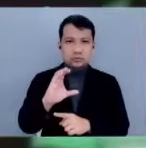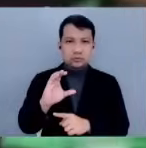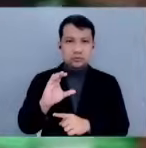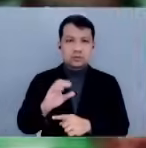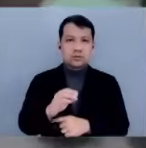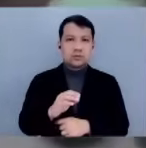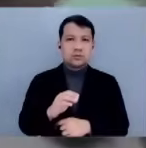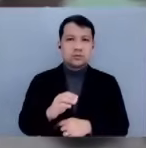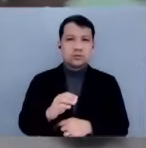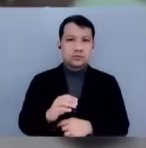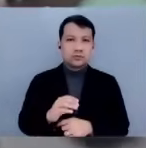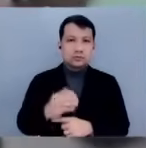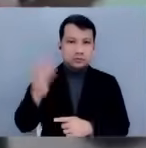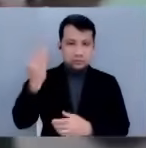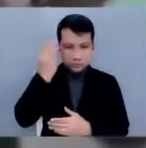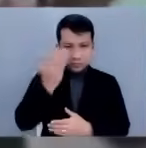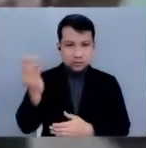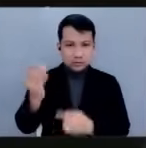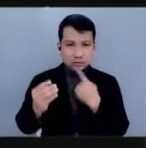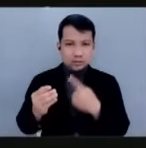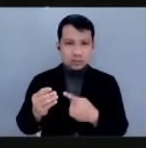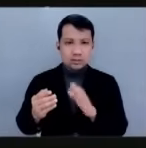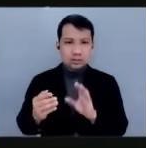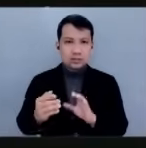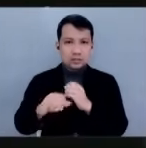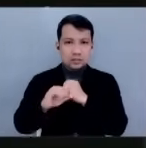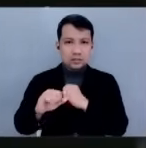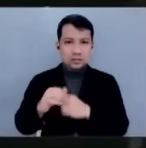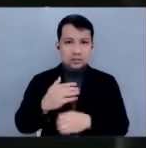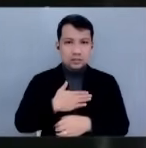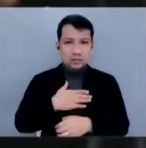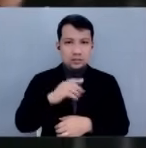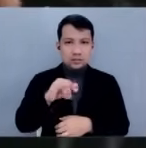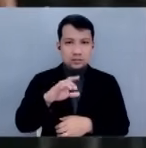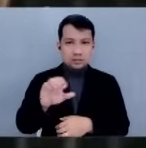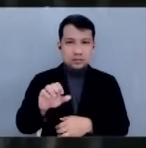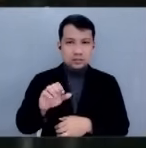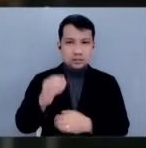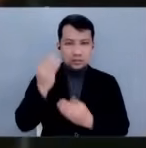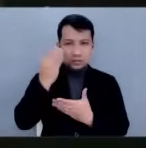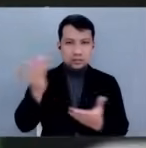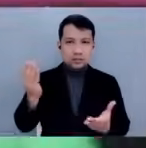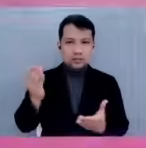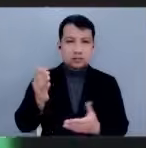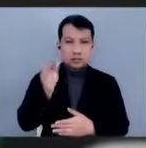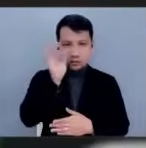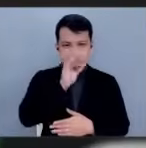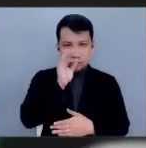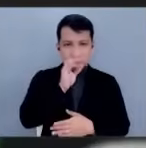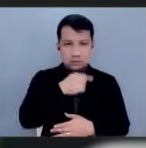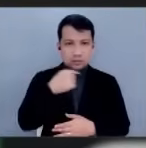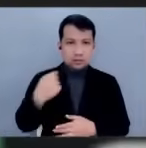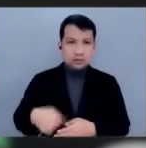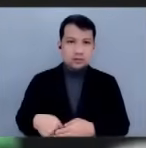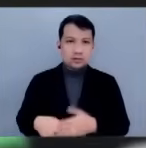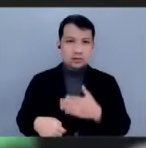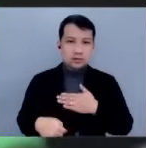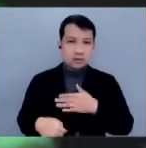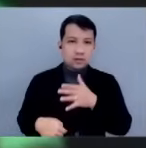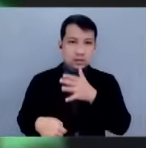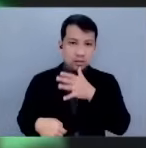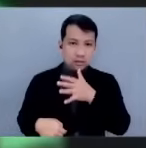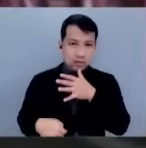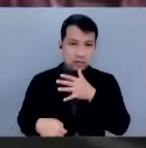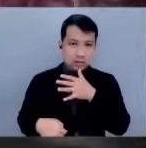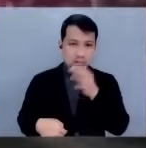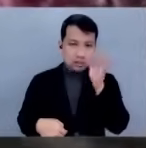talumpati noon ni Mayor Guo sa kanyang pangangampanya, ipinakilala niya ang sarili bilang Filipino-Chinese. Ang nanay ko po ay